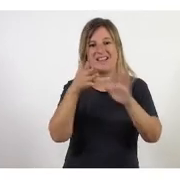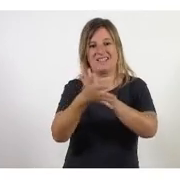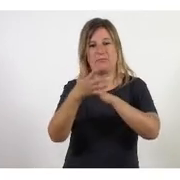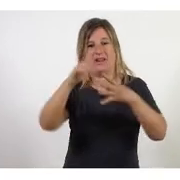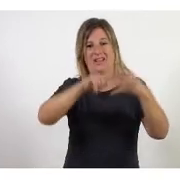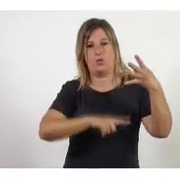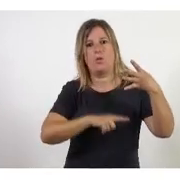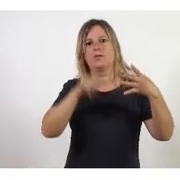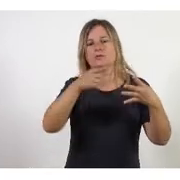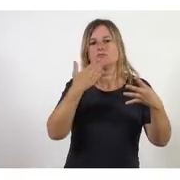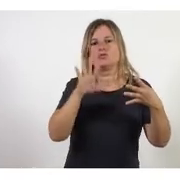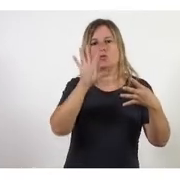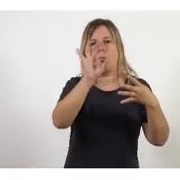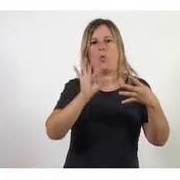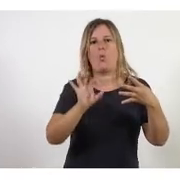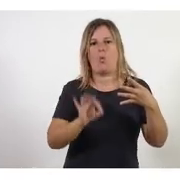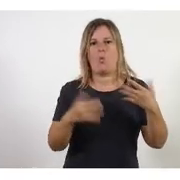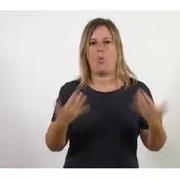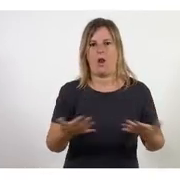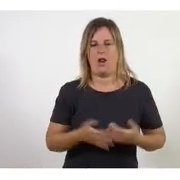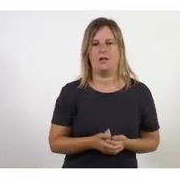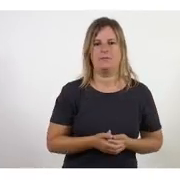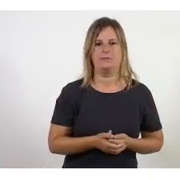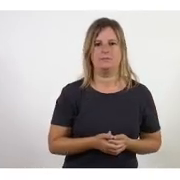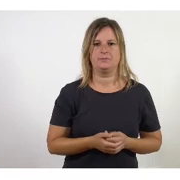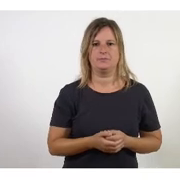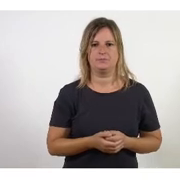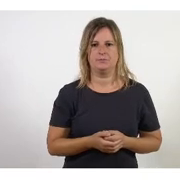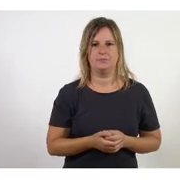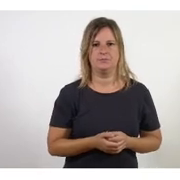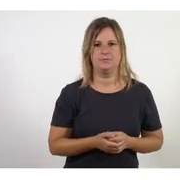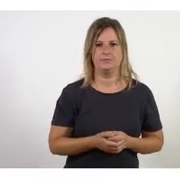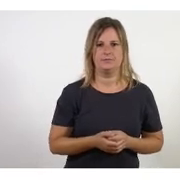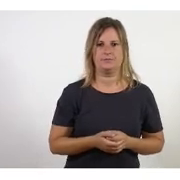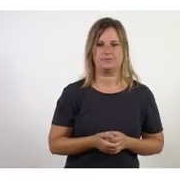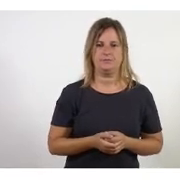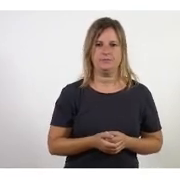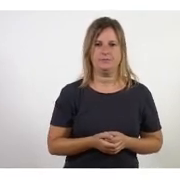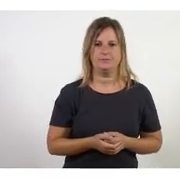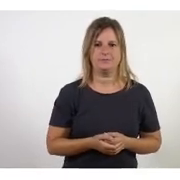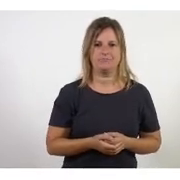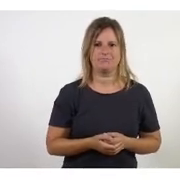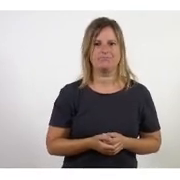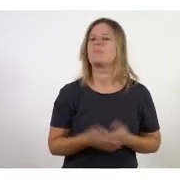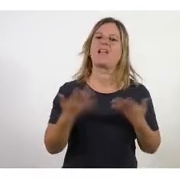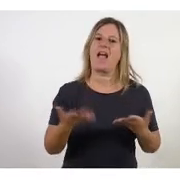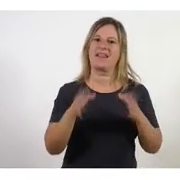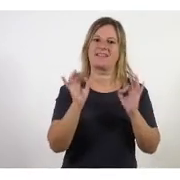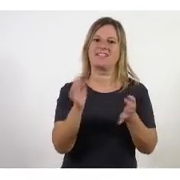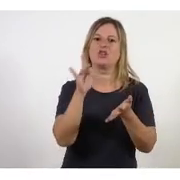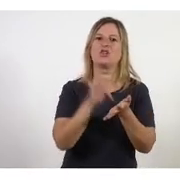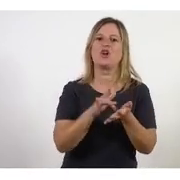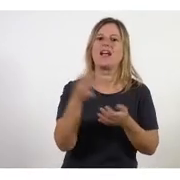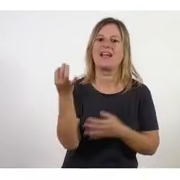fet comunicatiu que vulgueu fer. I ara ha arribat l'hora, ara sí, ha arribat l'hora de